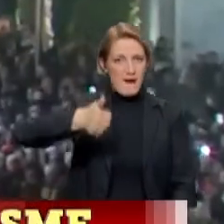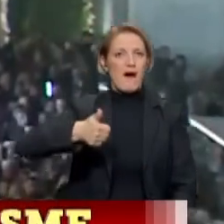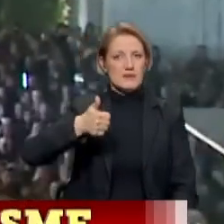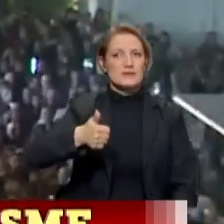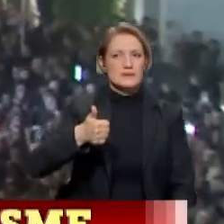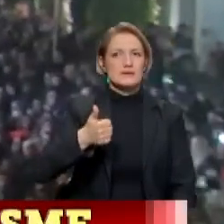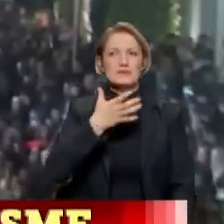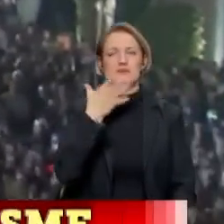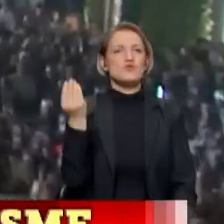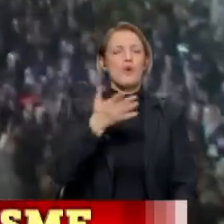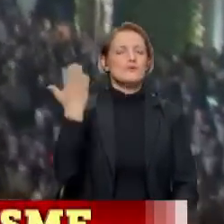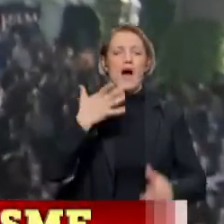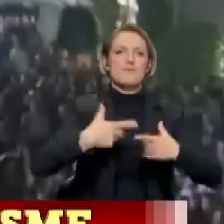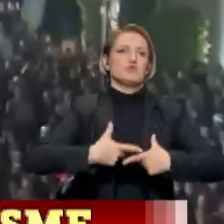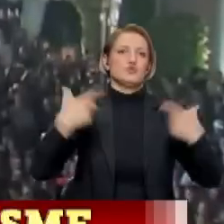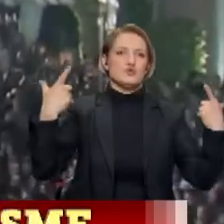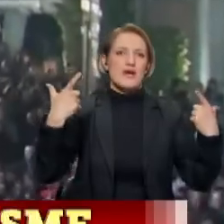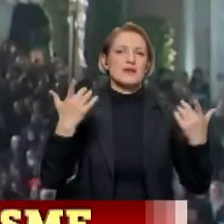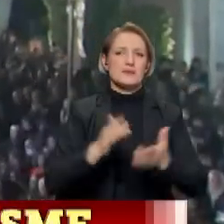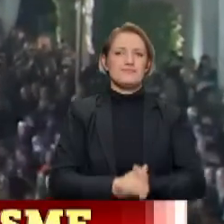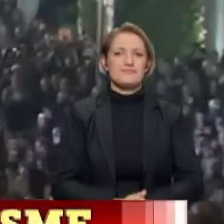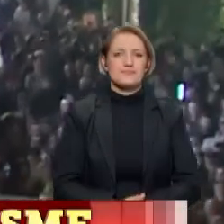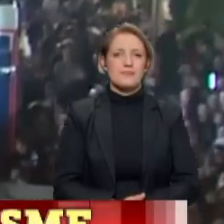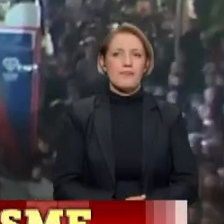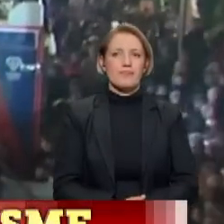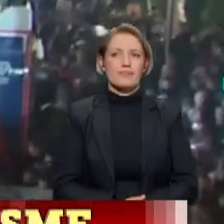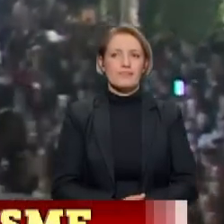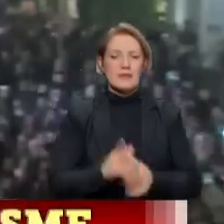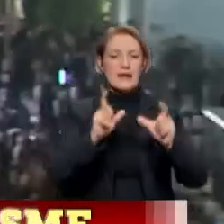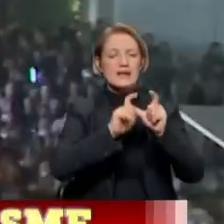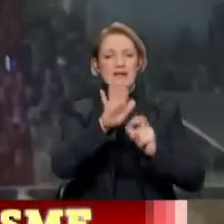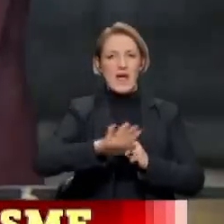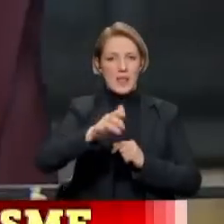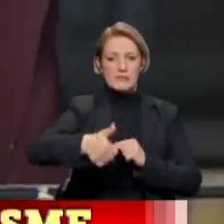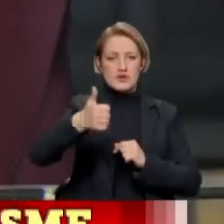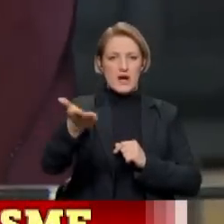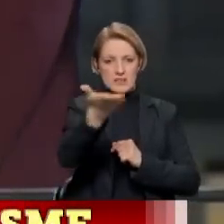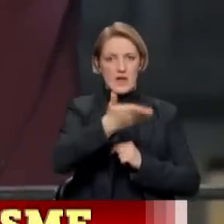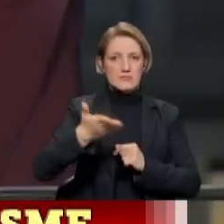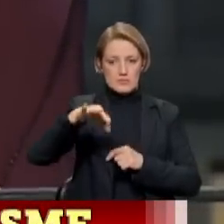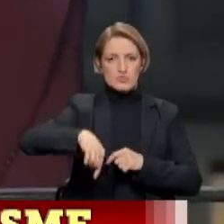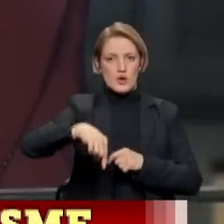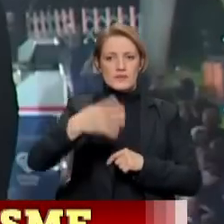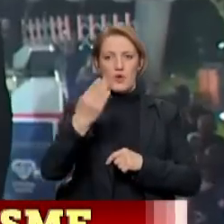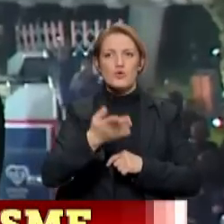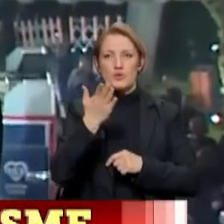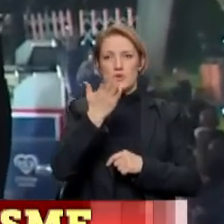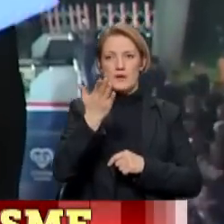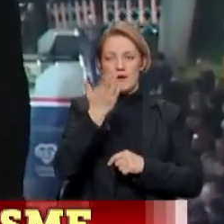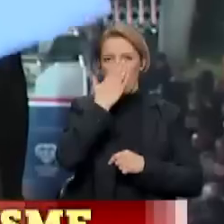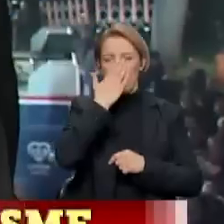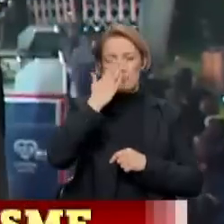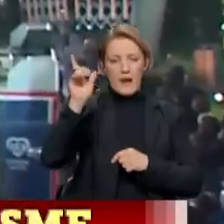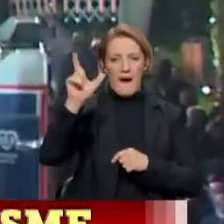Yarın çok daha büyüyecek. Genel başkanlarımız burada olacak. Önümüze